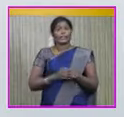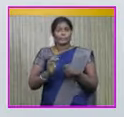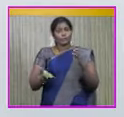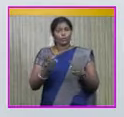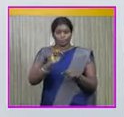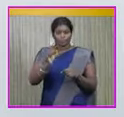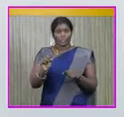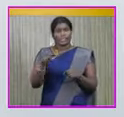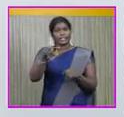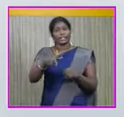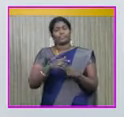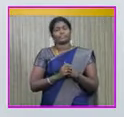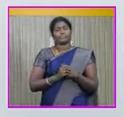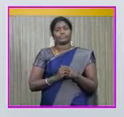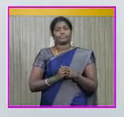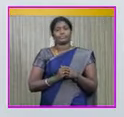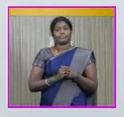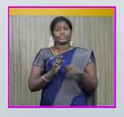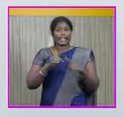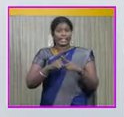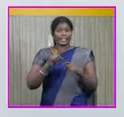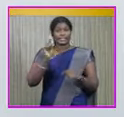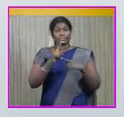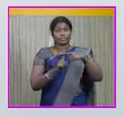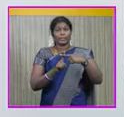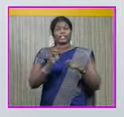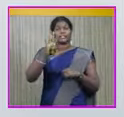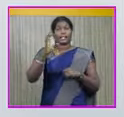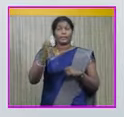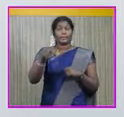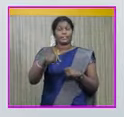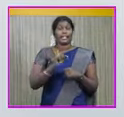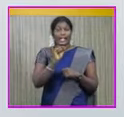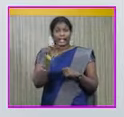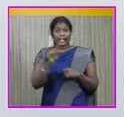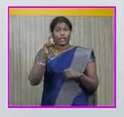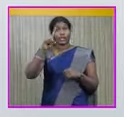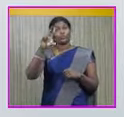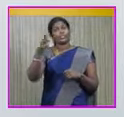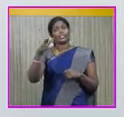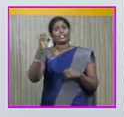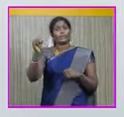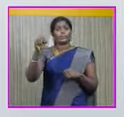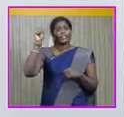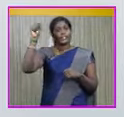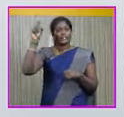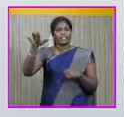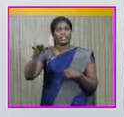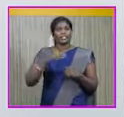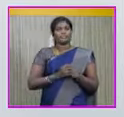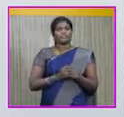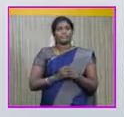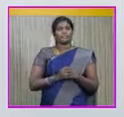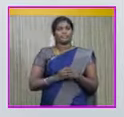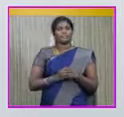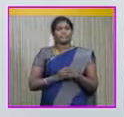போகிறோம். அப்போது எக்ஸ் ப்ளஸ் 40 டிகிரி ஈக்குவல் டு 180 டிகிரி. இப்போது இடது பக்கம் இருக்கிற